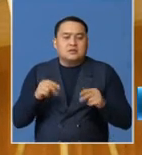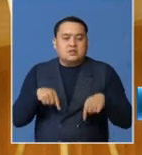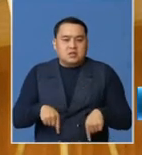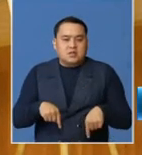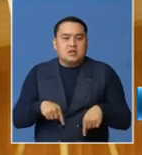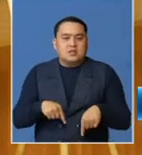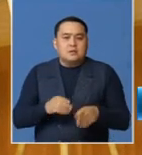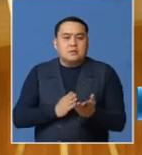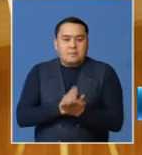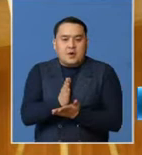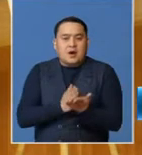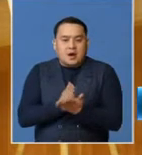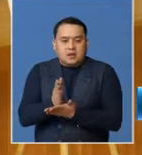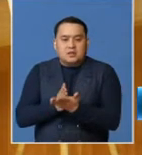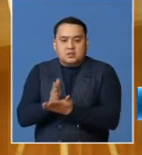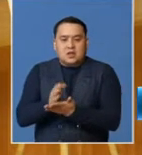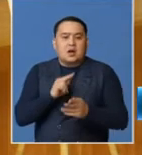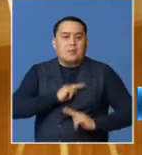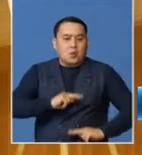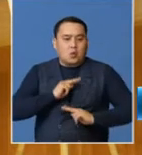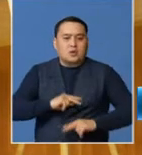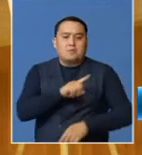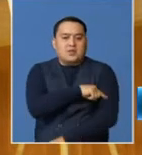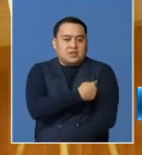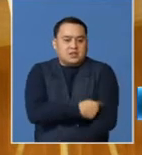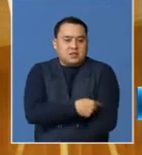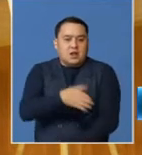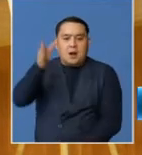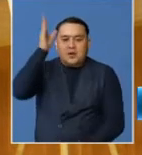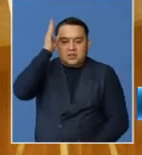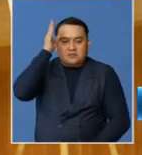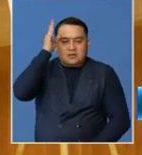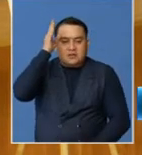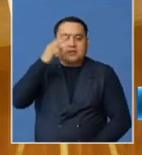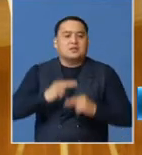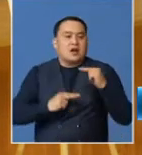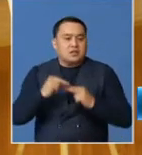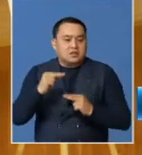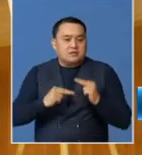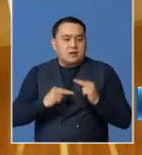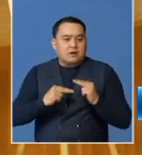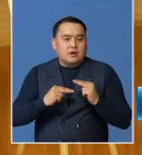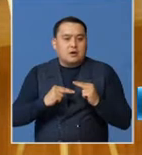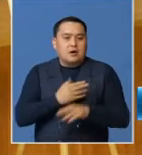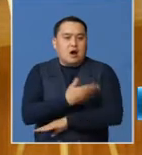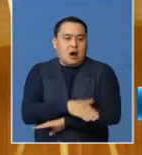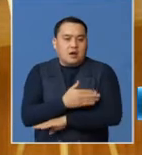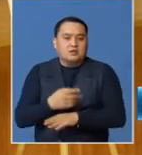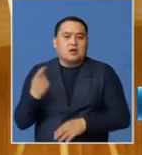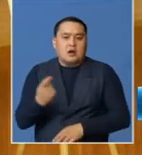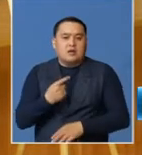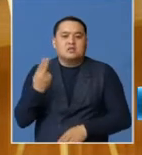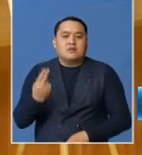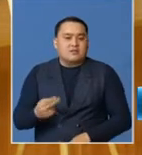по отраслям будем конкретно работать. Медицина, образование, строительство, коммунальные хозяйства,